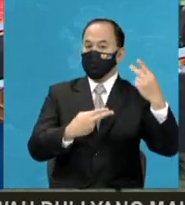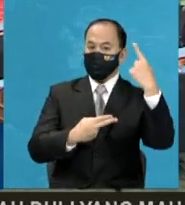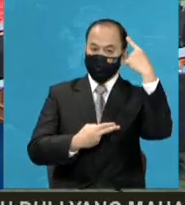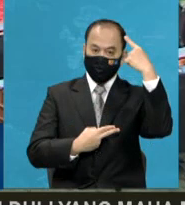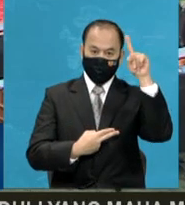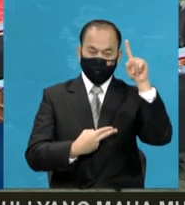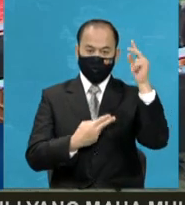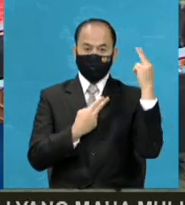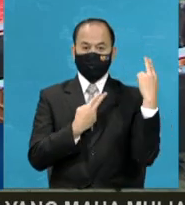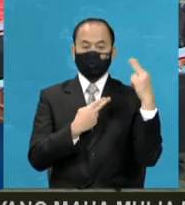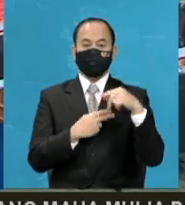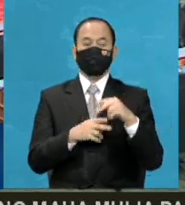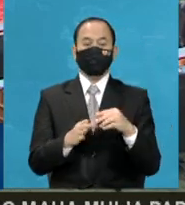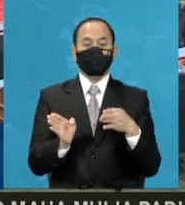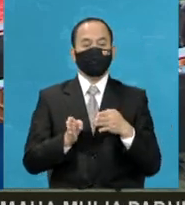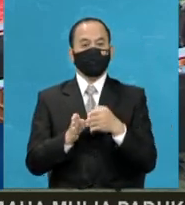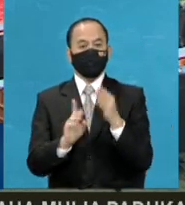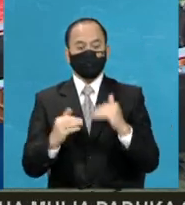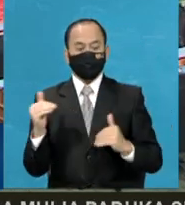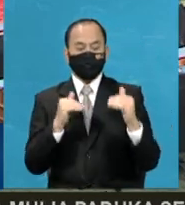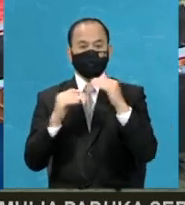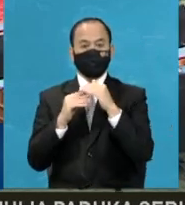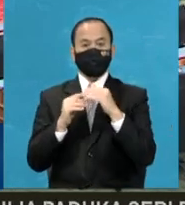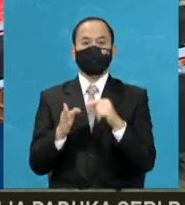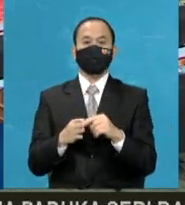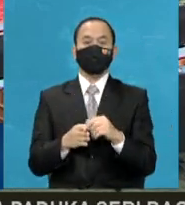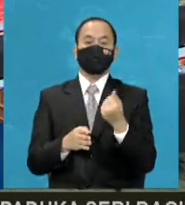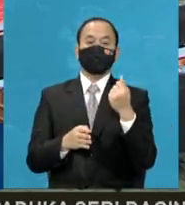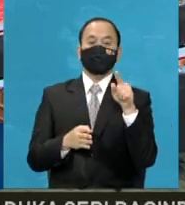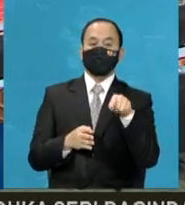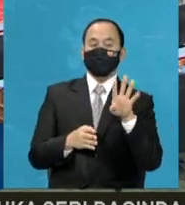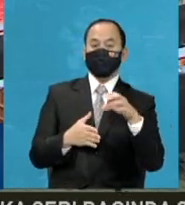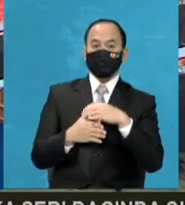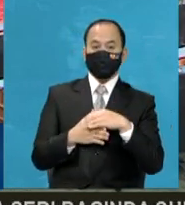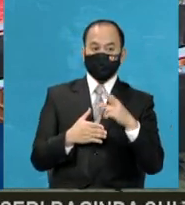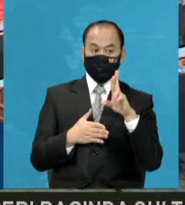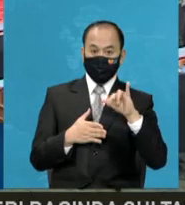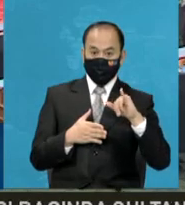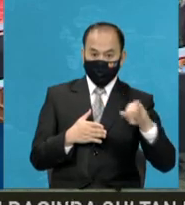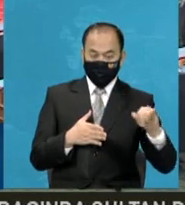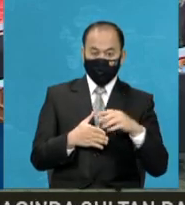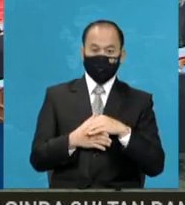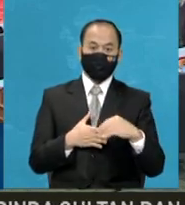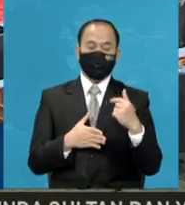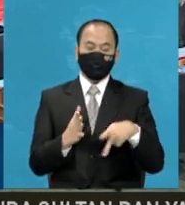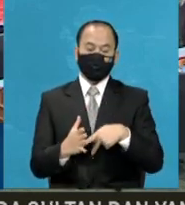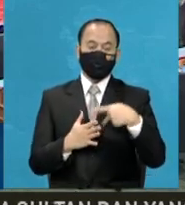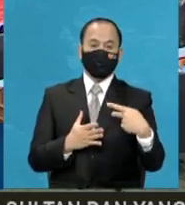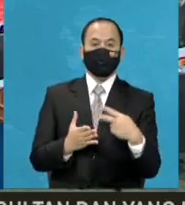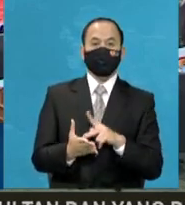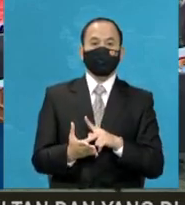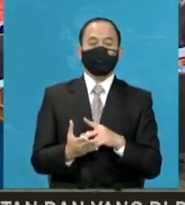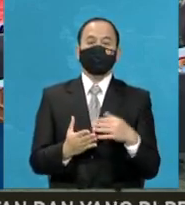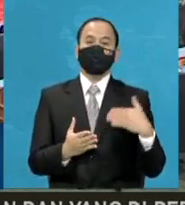peneraju pembangunan negara sejumlah 10 poin empat juta diperuntukkan bagi program melahirkan beliau harapan